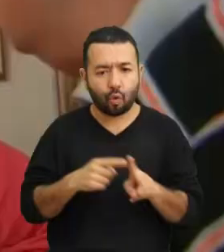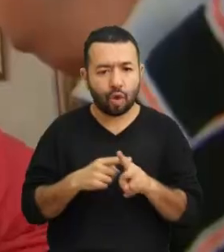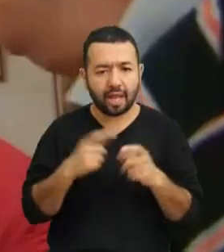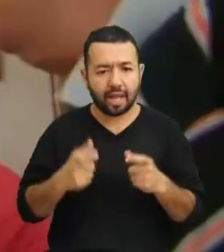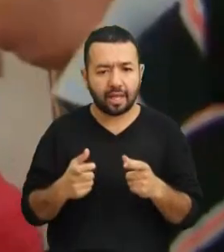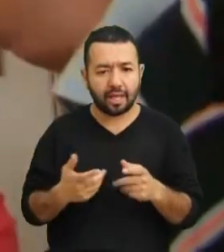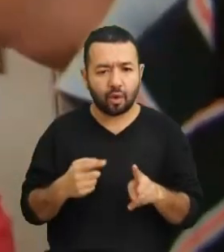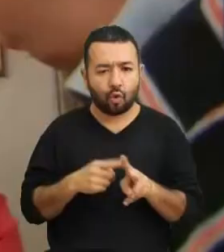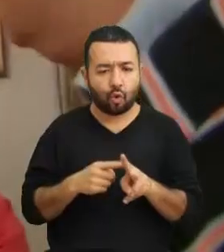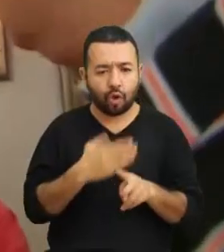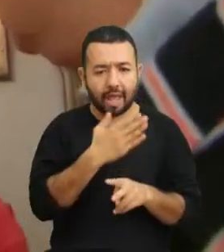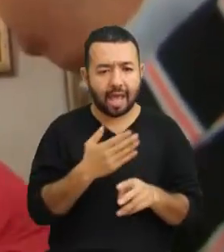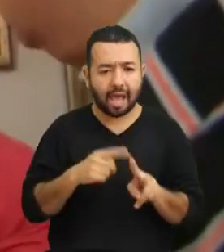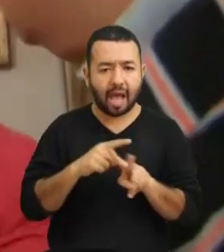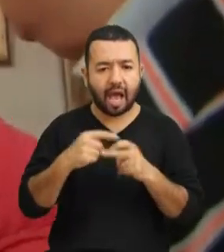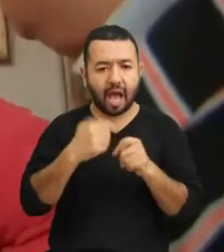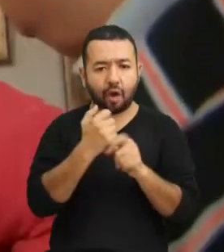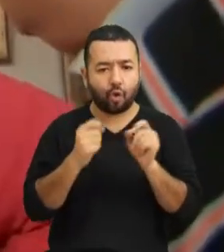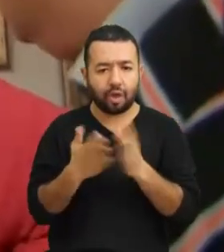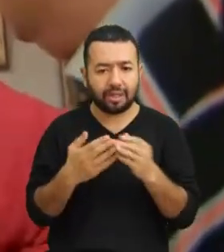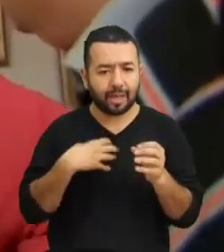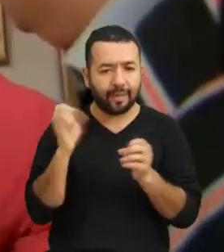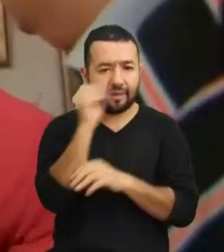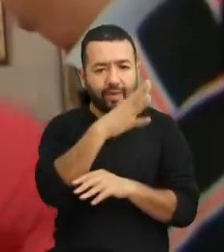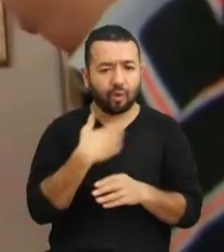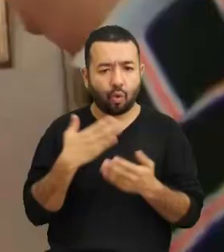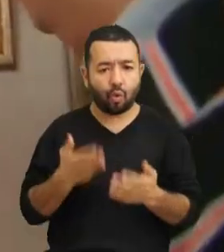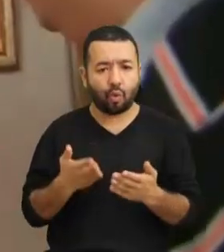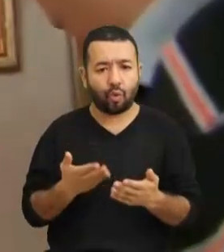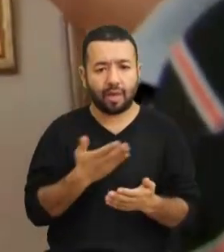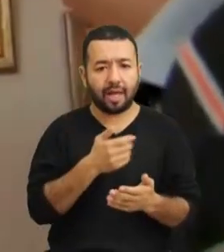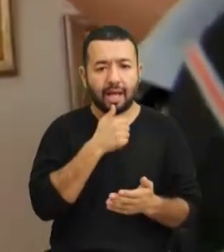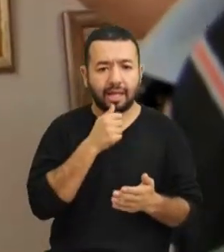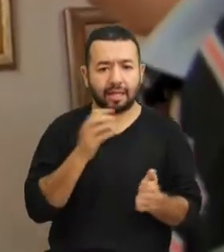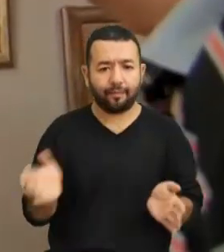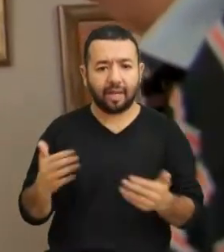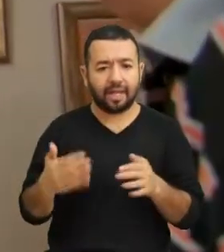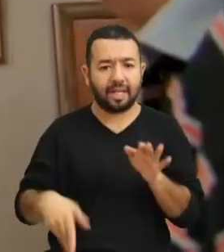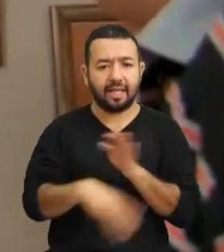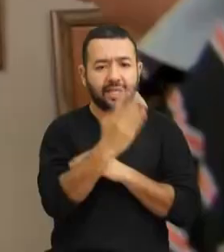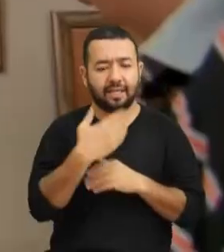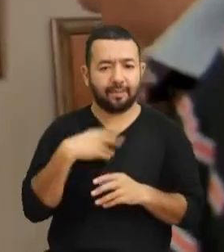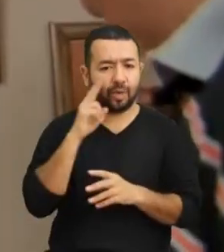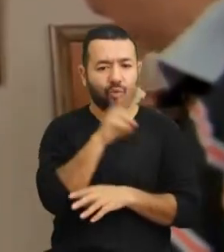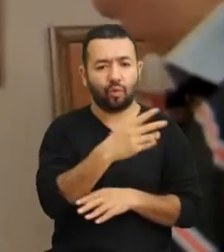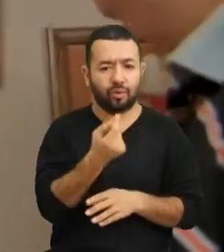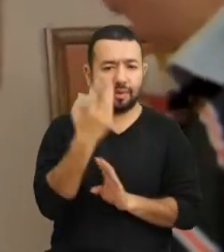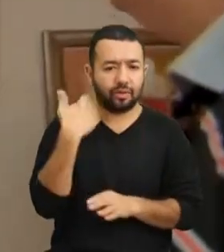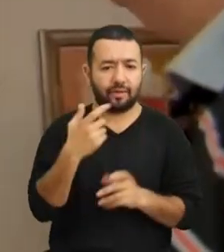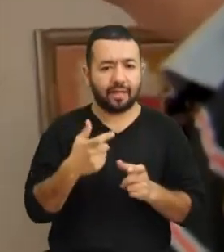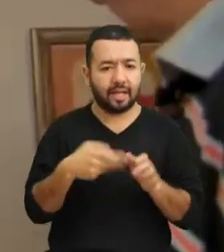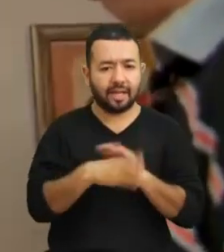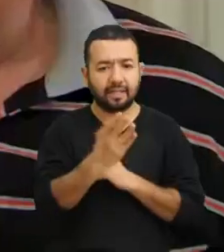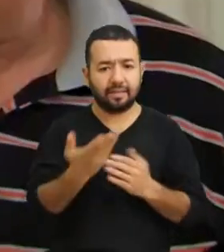Kuryeye ne? Ya kurye işte ya! İşte kitapları yollayacaktık ya kuryeyle. Anam, adam böyle elinde koliyle gidiyordu ya. Ben gördüm az önce, buradan